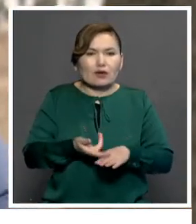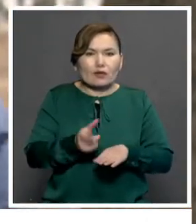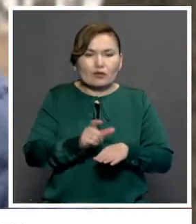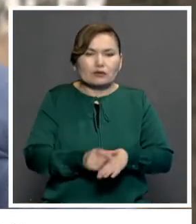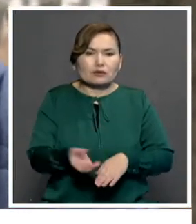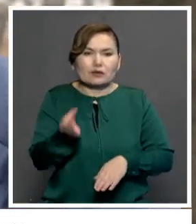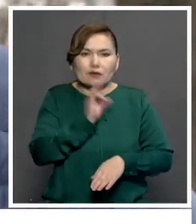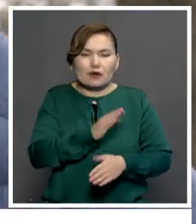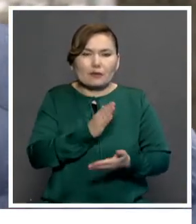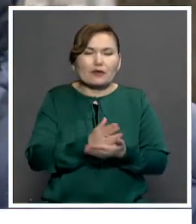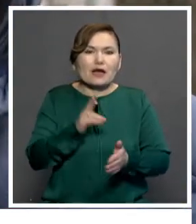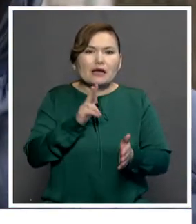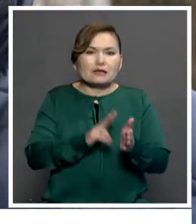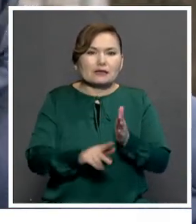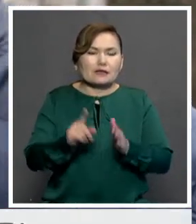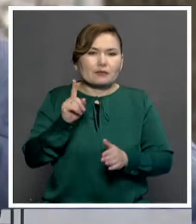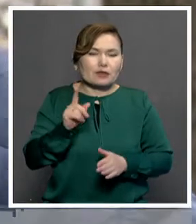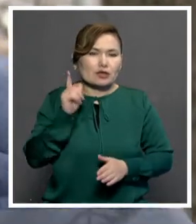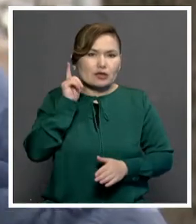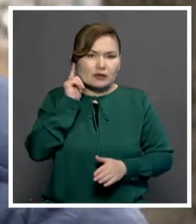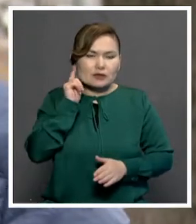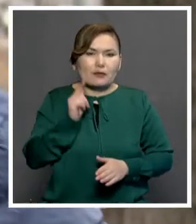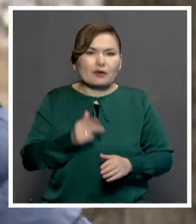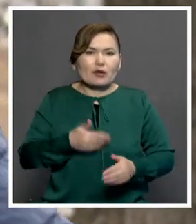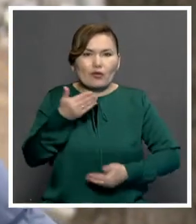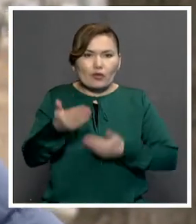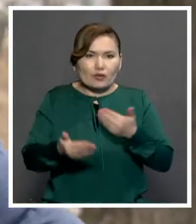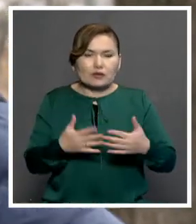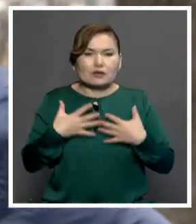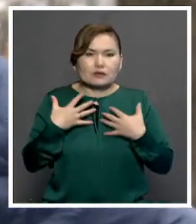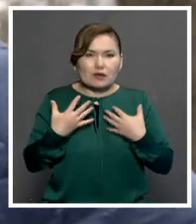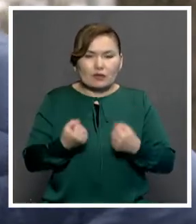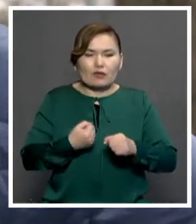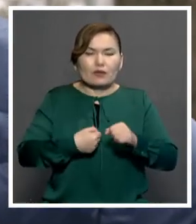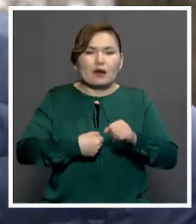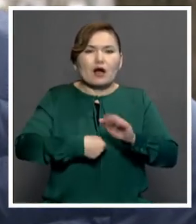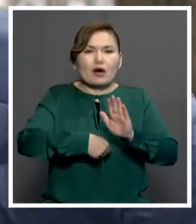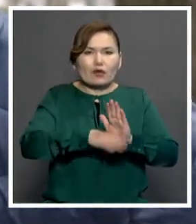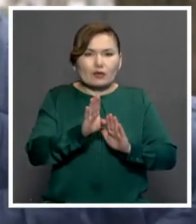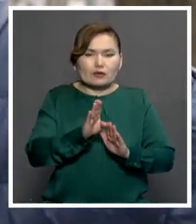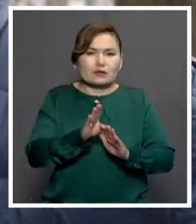Жүрмесем, как отырып қаласың. Сондықтан ол жүру деген жезін.